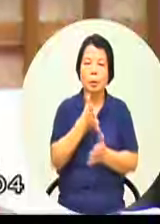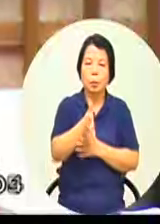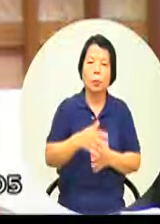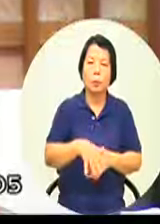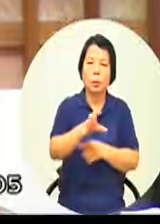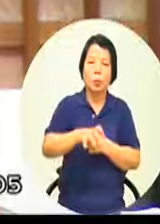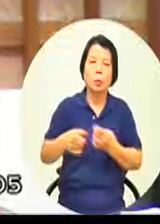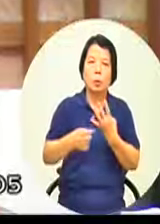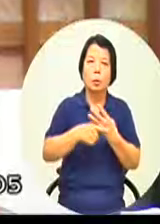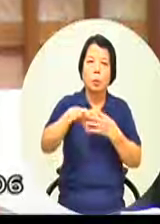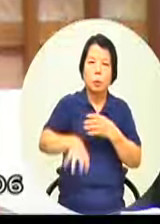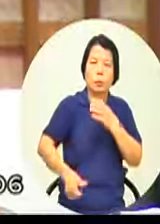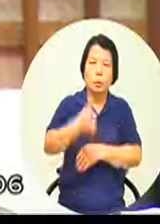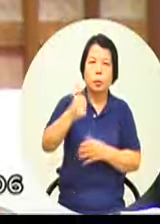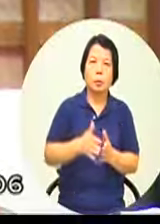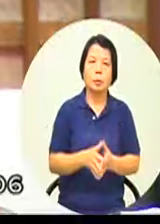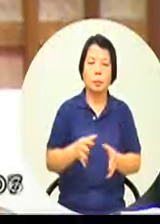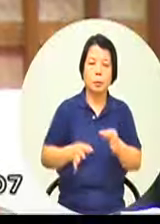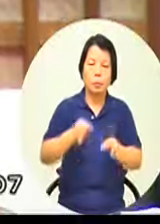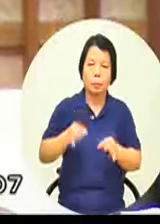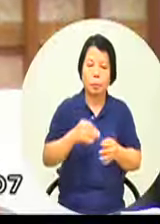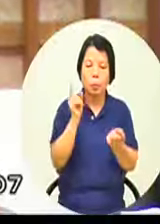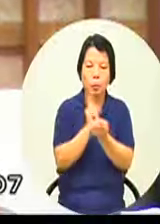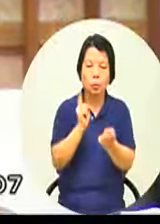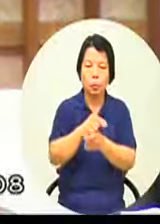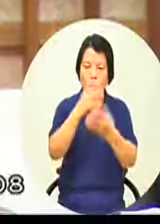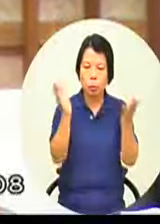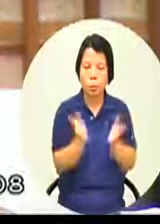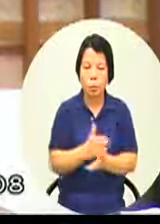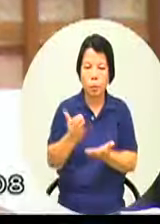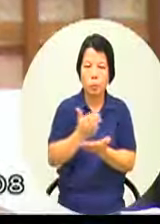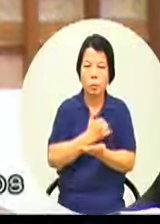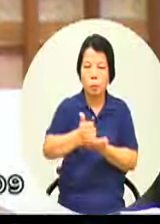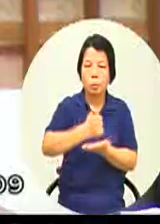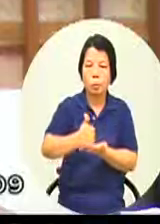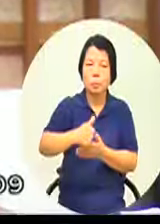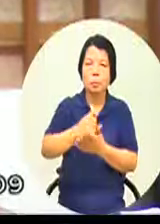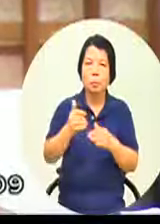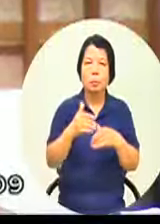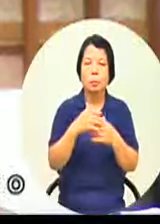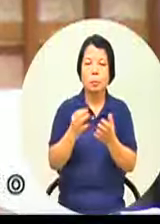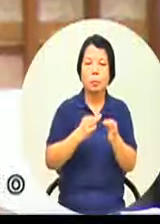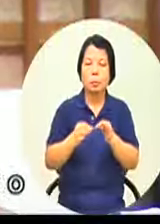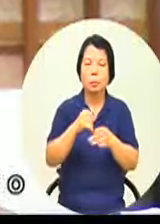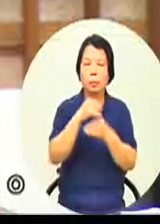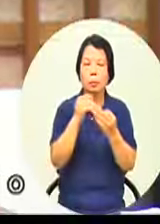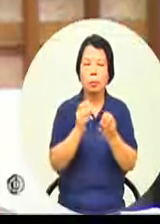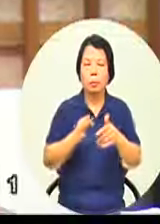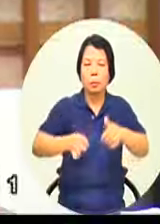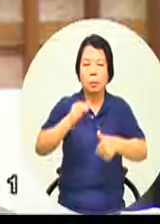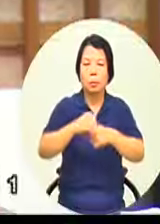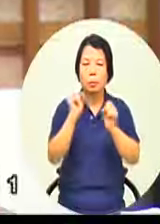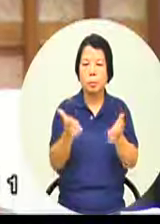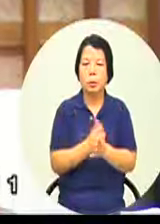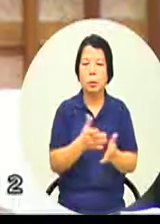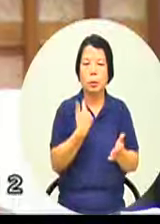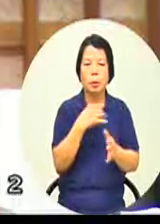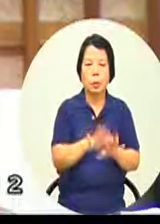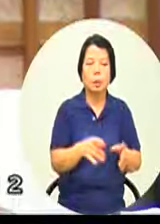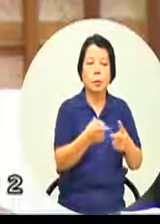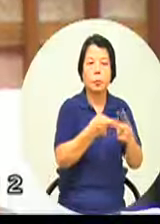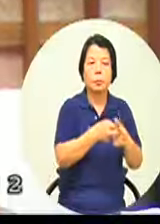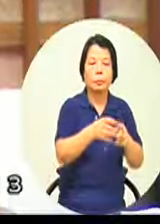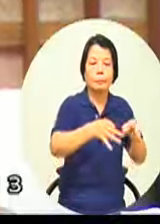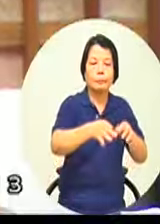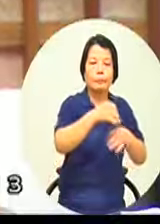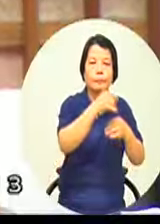局长是以一这个你对于整个批发的价格，而不是因为来零售价的价格。今